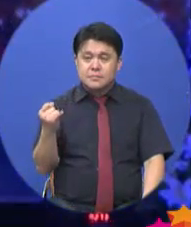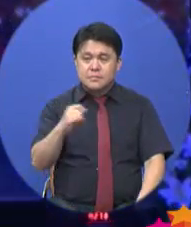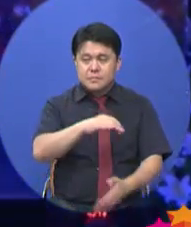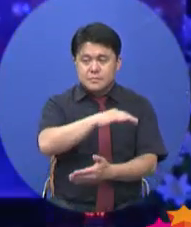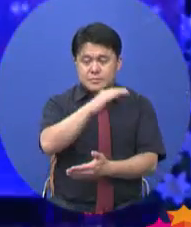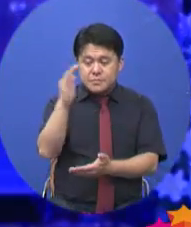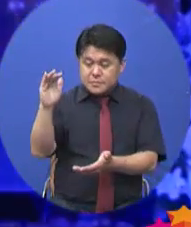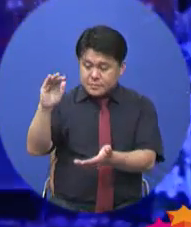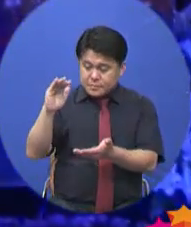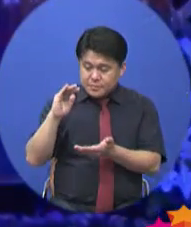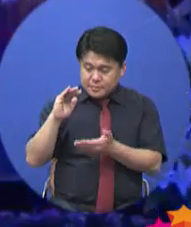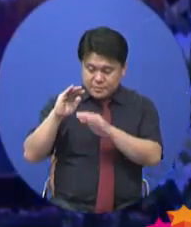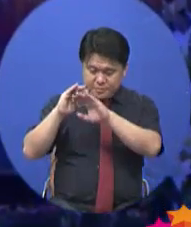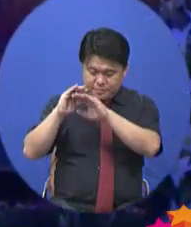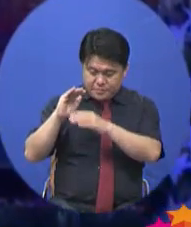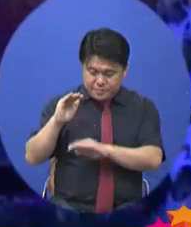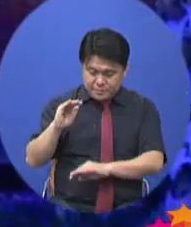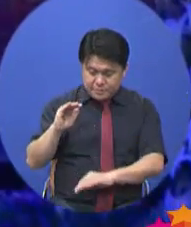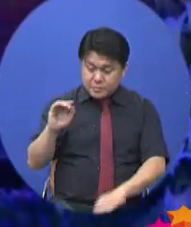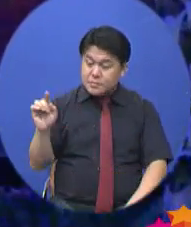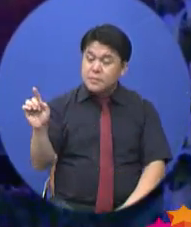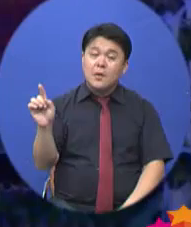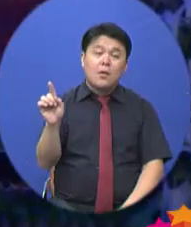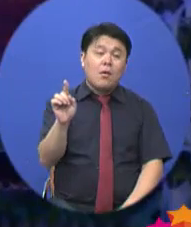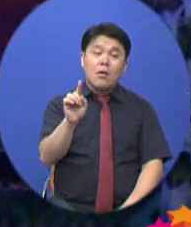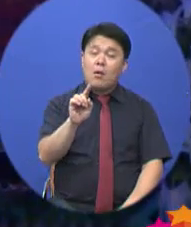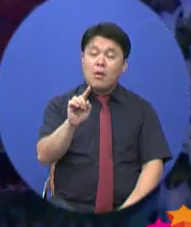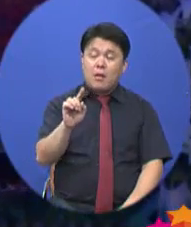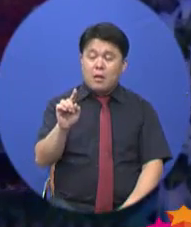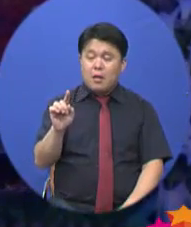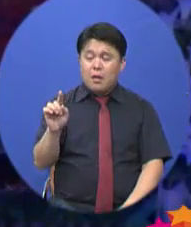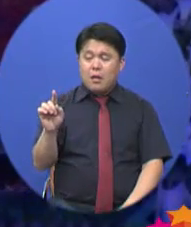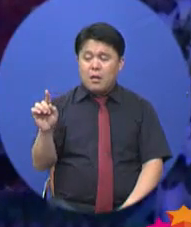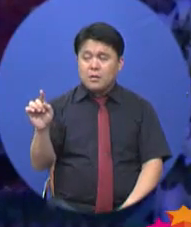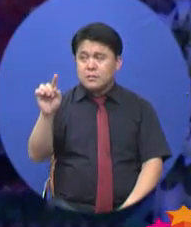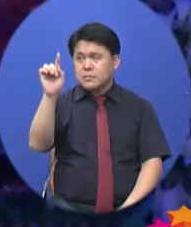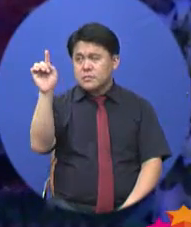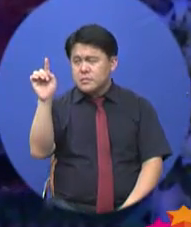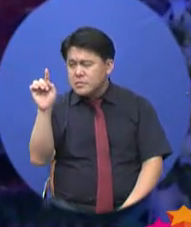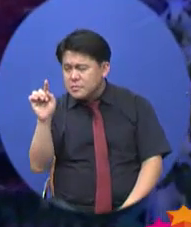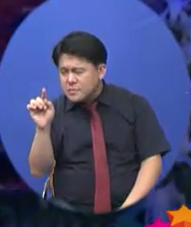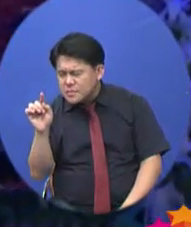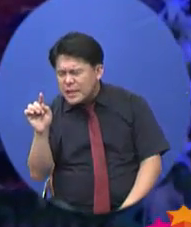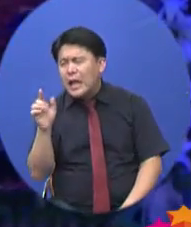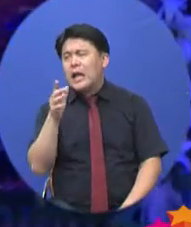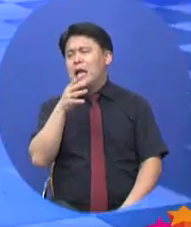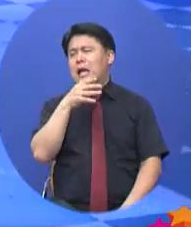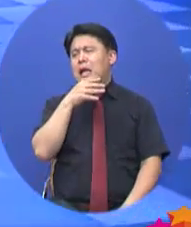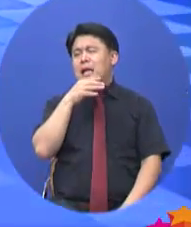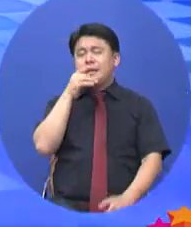어머님이 들려주신 그 이야기